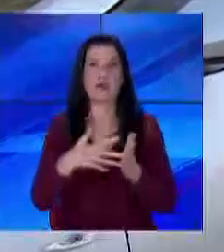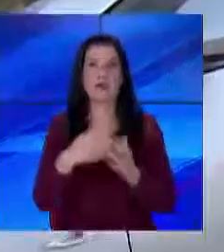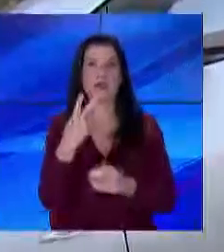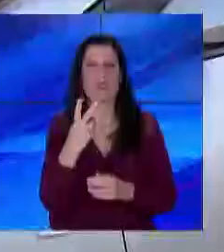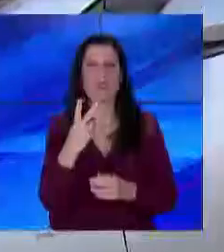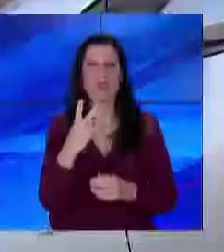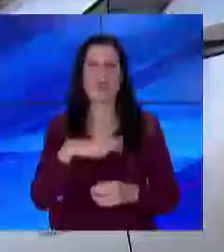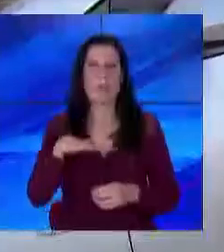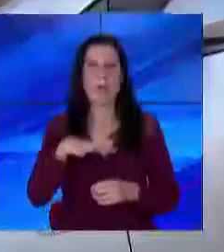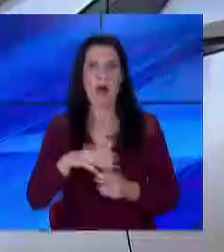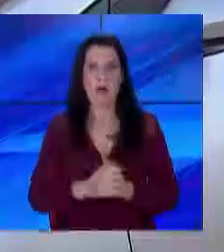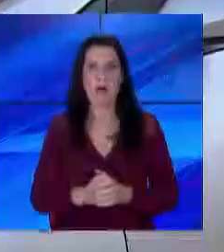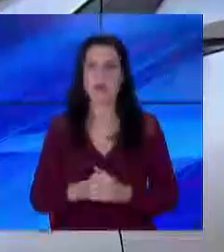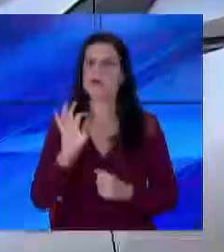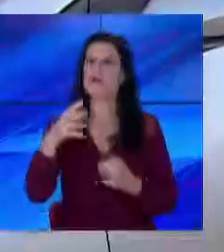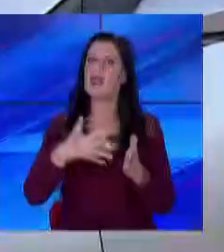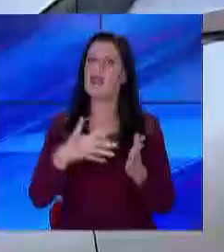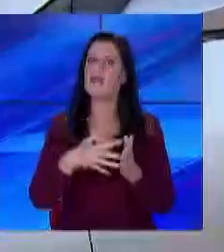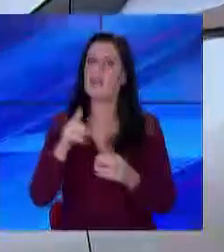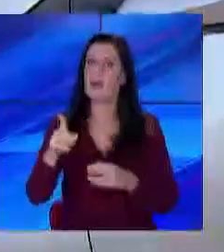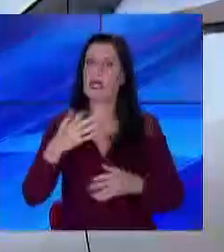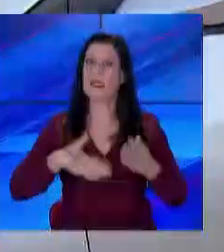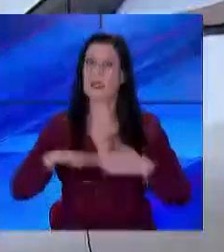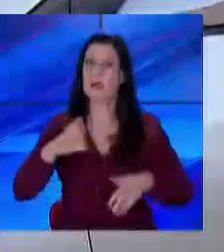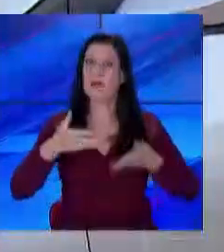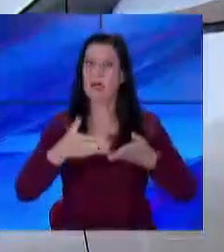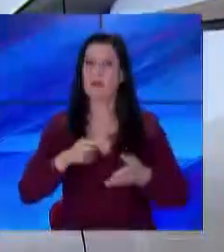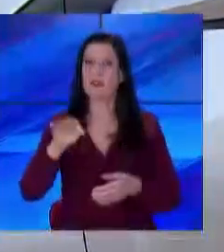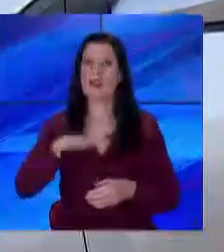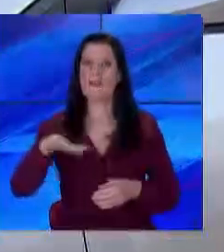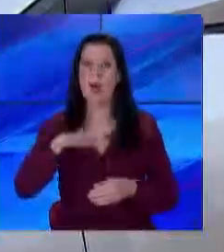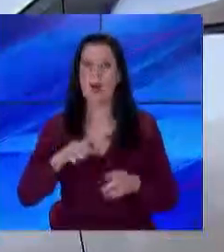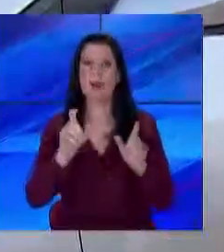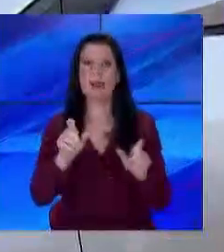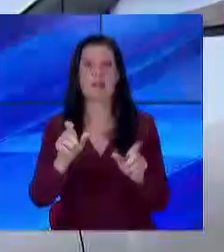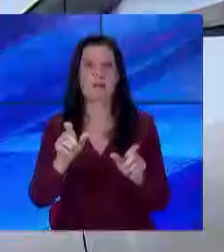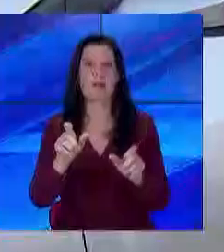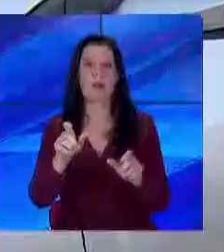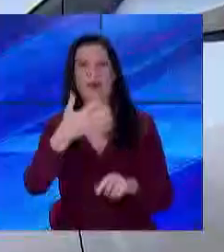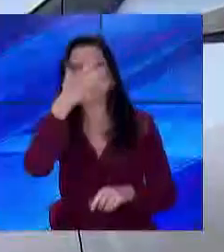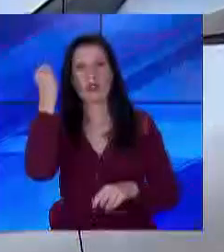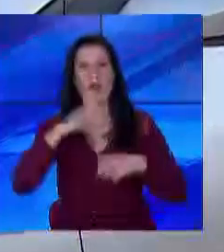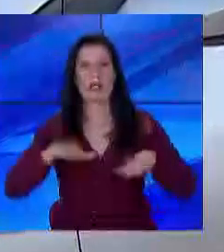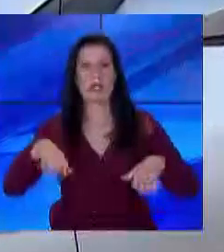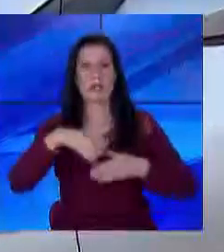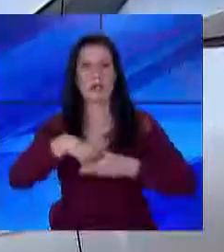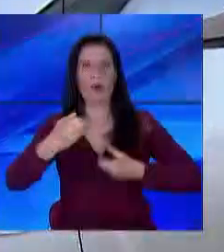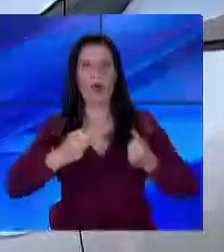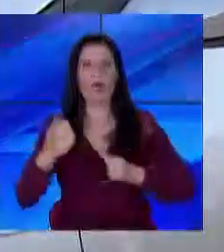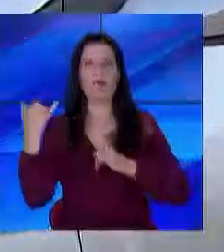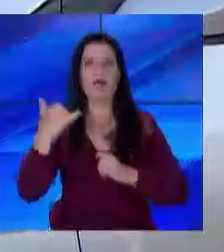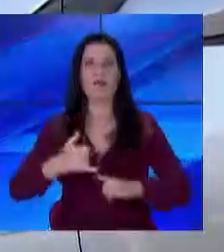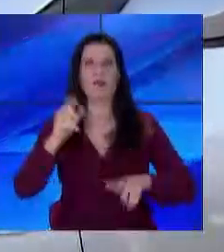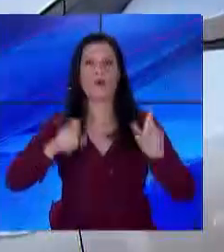בשביל לבחון את הנוחות והיעילות של מערכות למניעת שכחת ילדים ברכב, אנחנו הבאנו לכאן את המומחים, את אנשי המקצוע